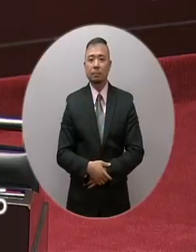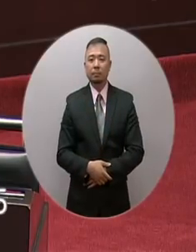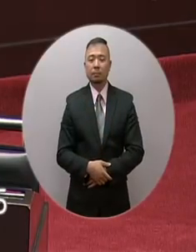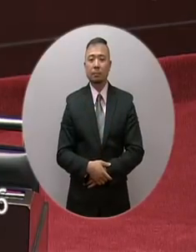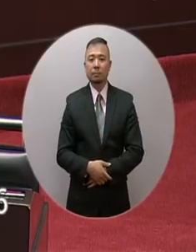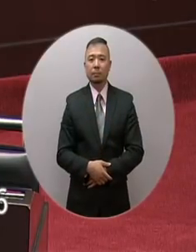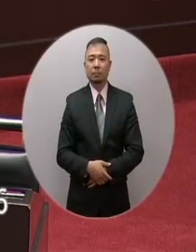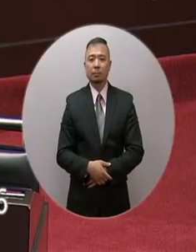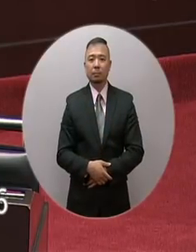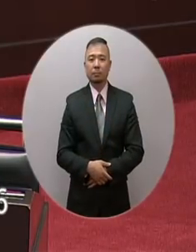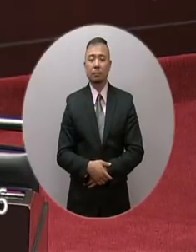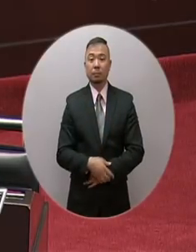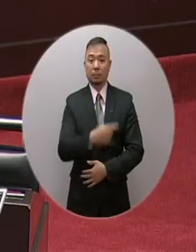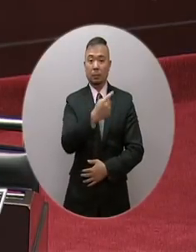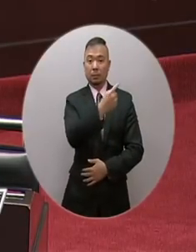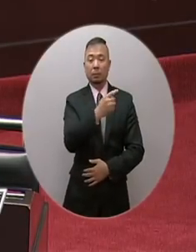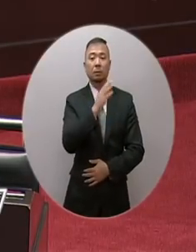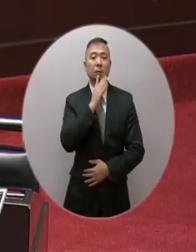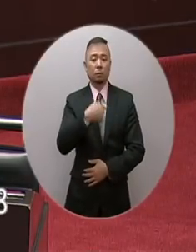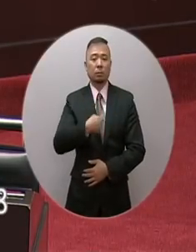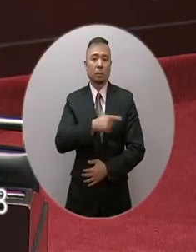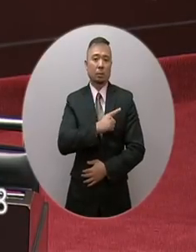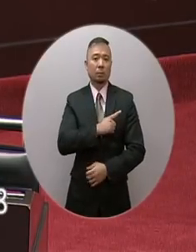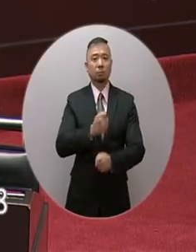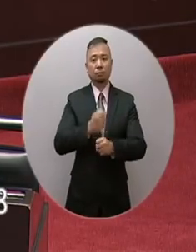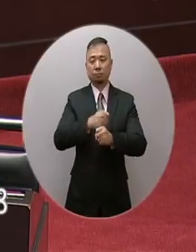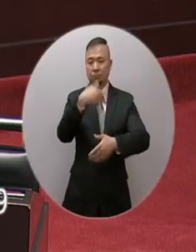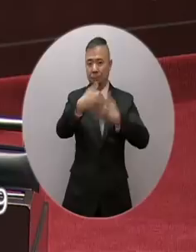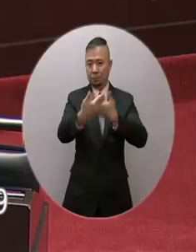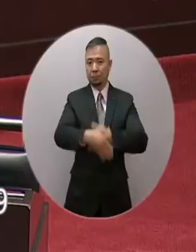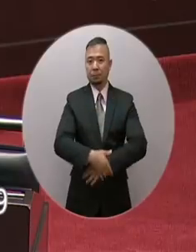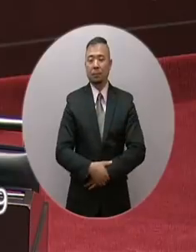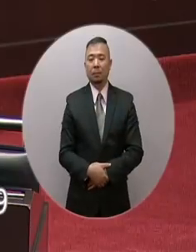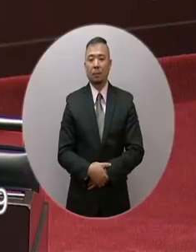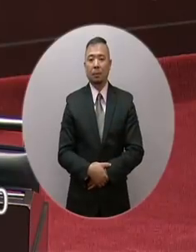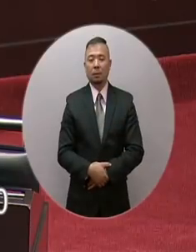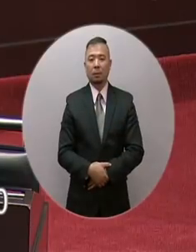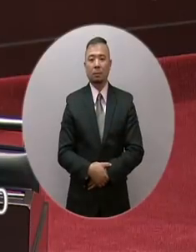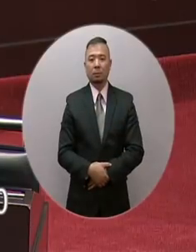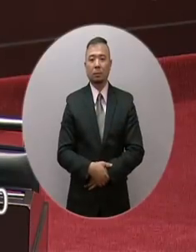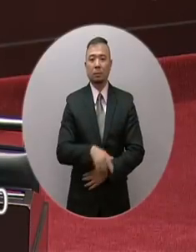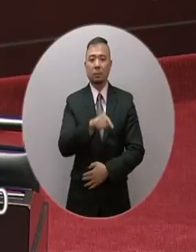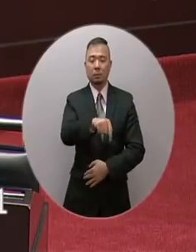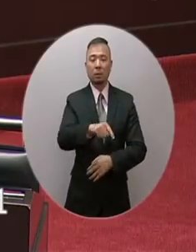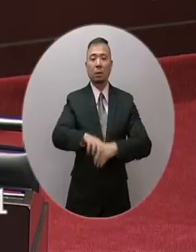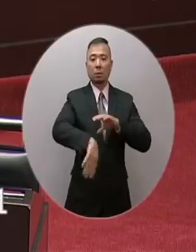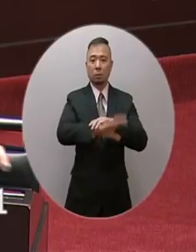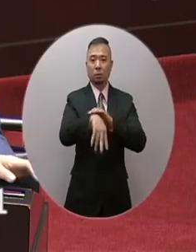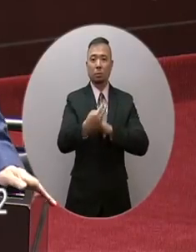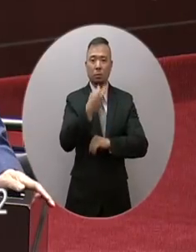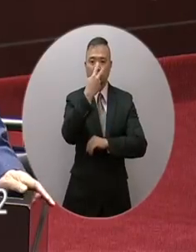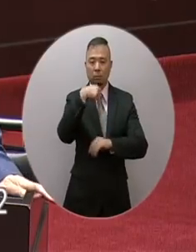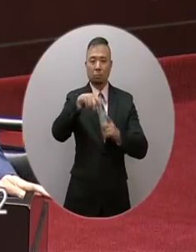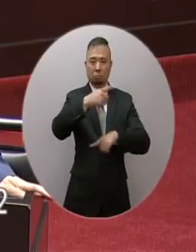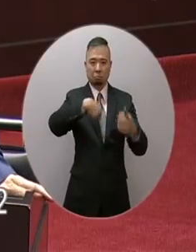这是我们自己自制的一部影片哈，用一部空气清净机，然后连